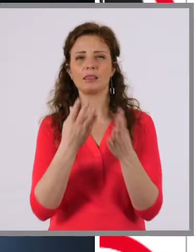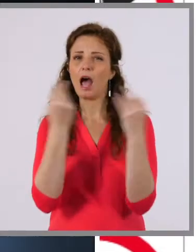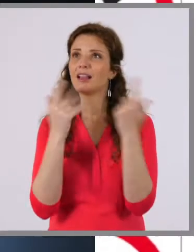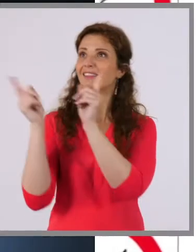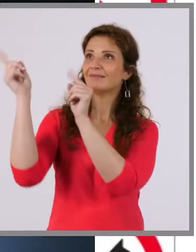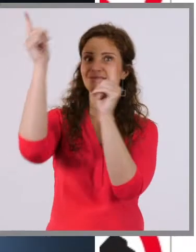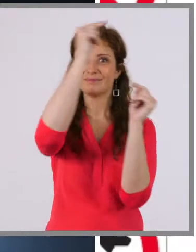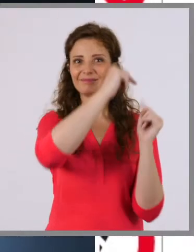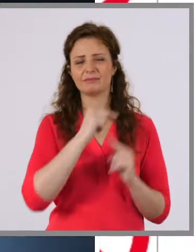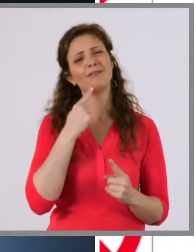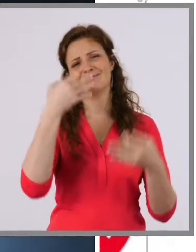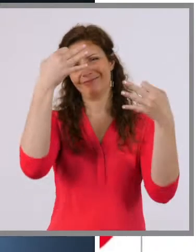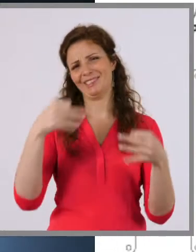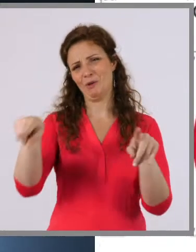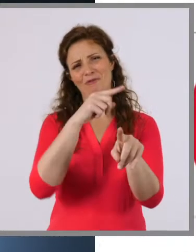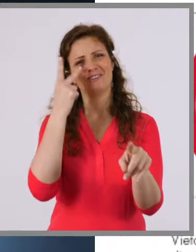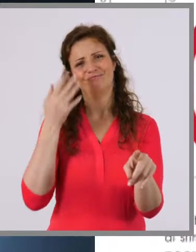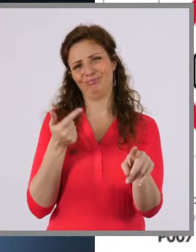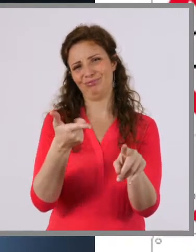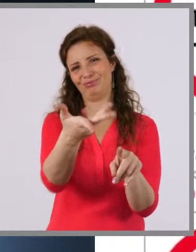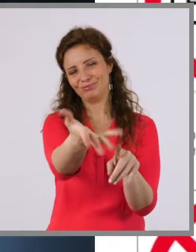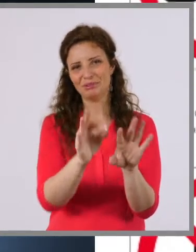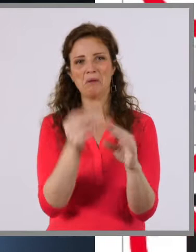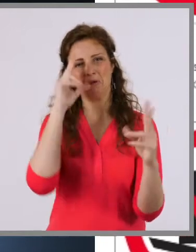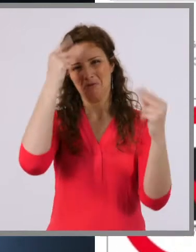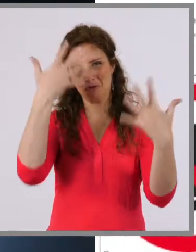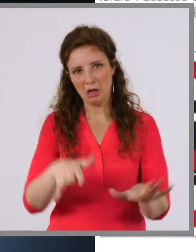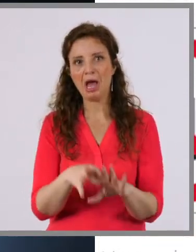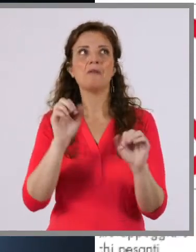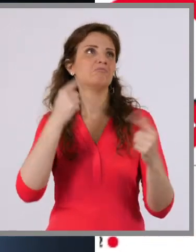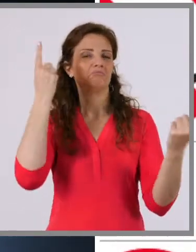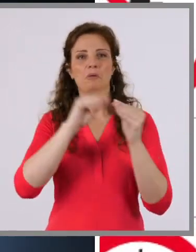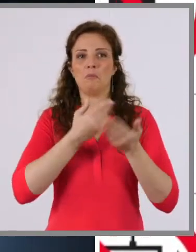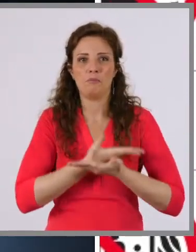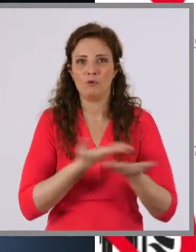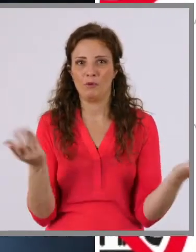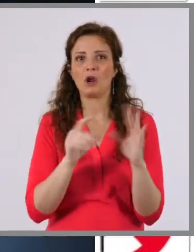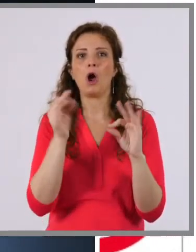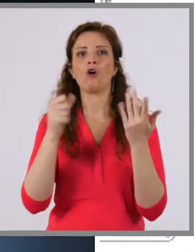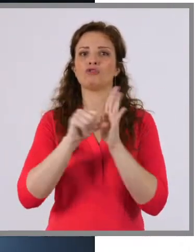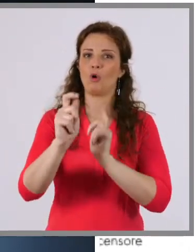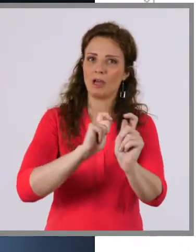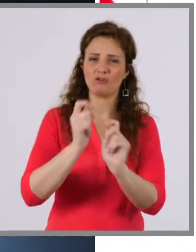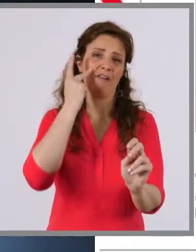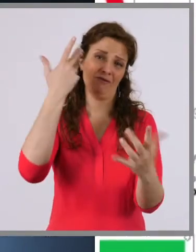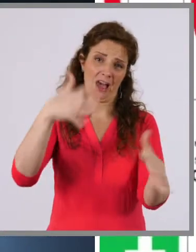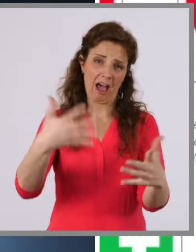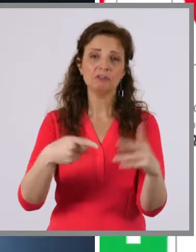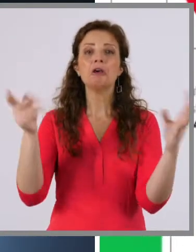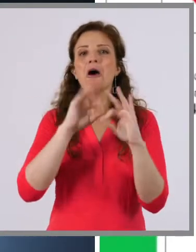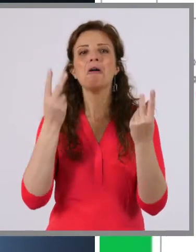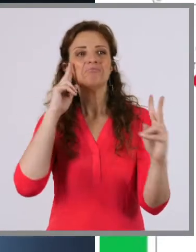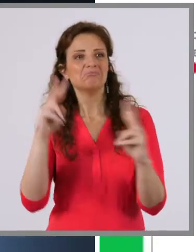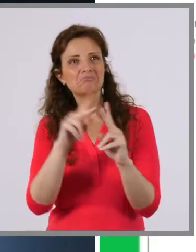Molti dei segnali d'emergenza sono certamente di vostra conoscenza per averli già visti in luoghi pubblici, ai grandi magazzini o